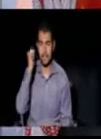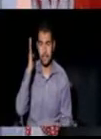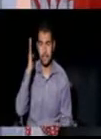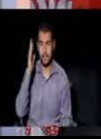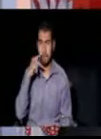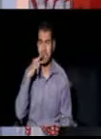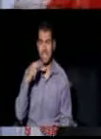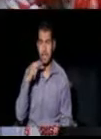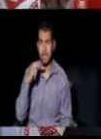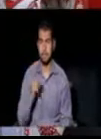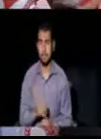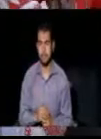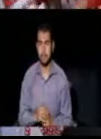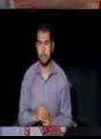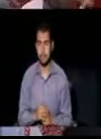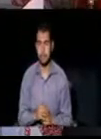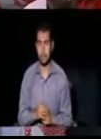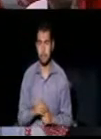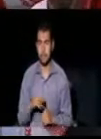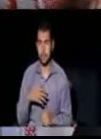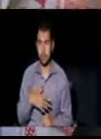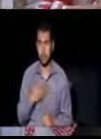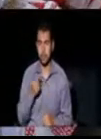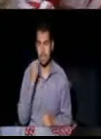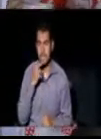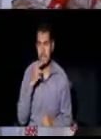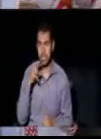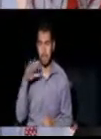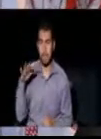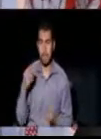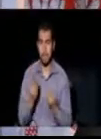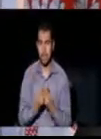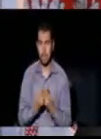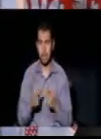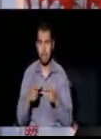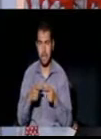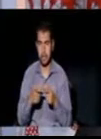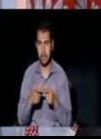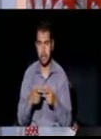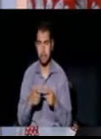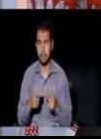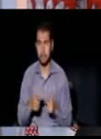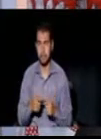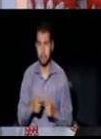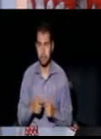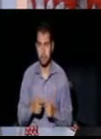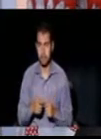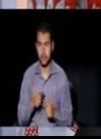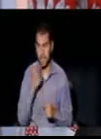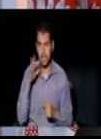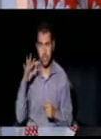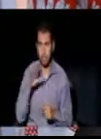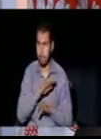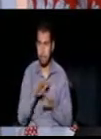هي المبادرة بتاعت إيدي بتتكلم دي، إحنا مجموعة شباب بنأسس مبادرة جديدة. المبادرة دي للشباب فقط من